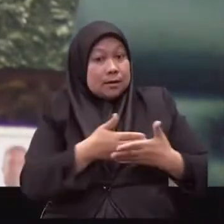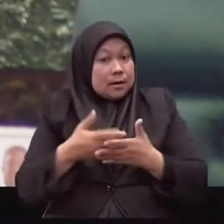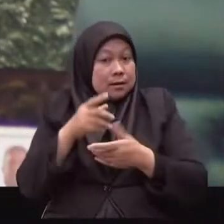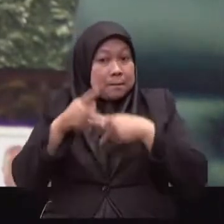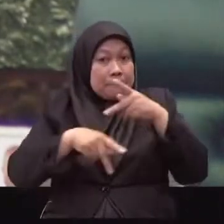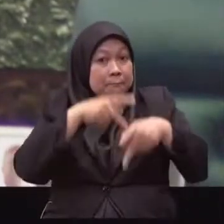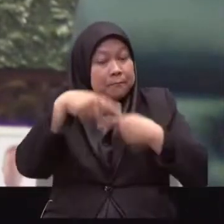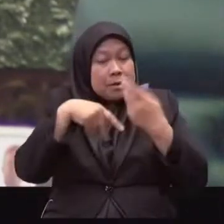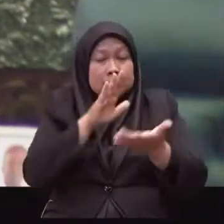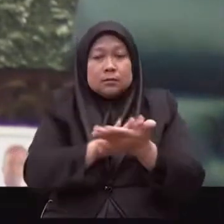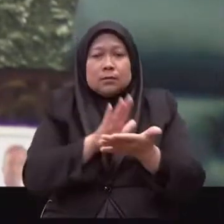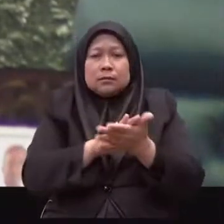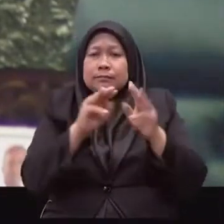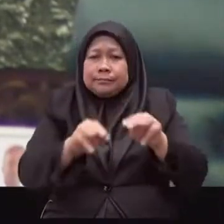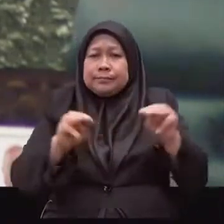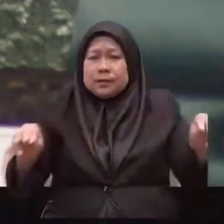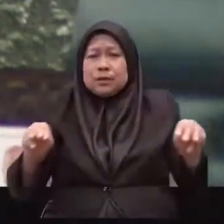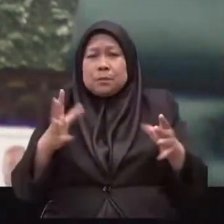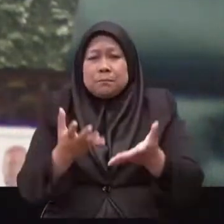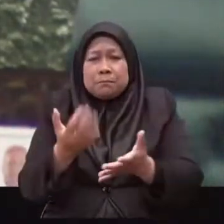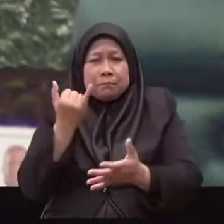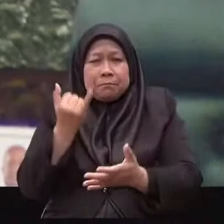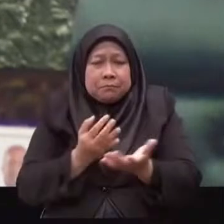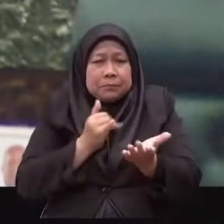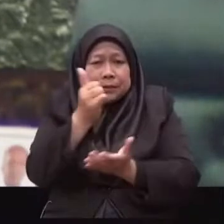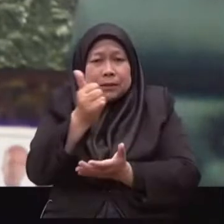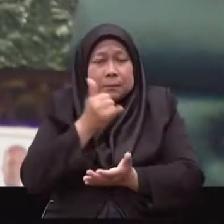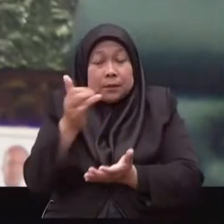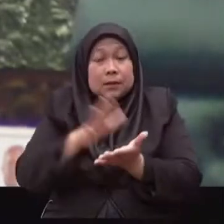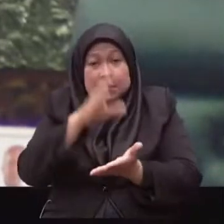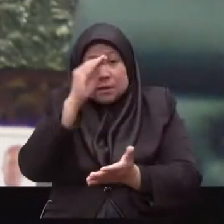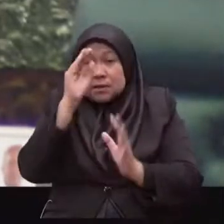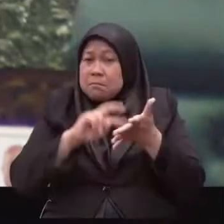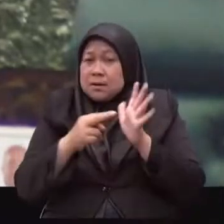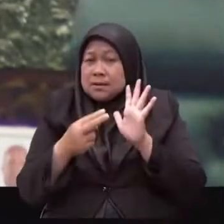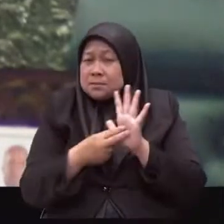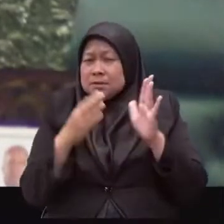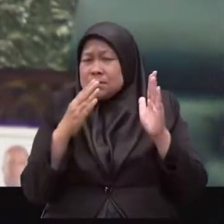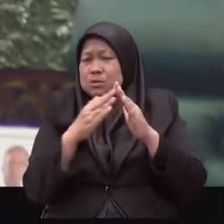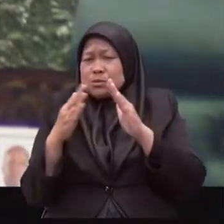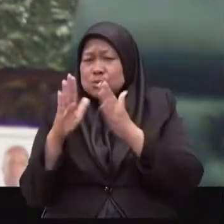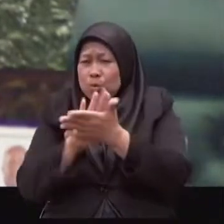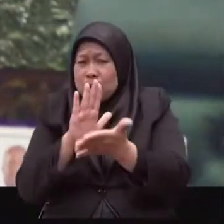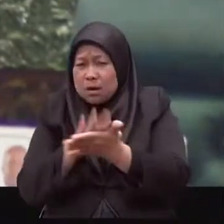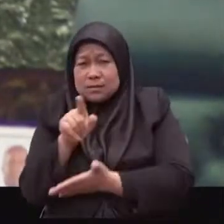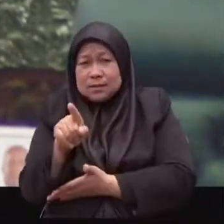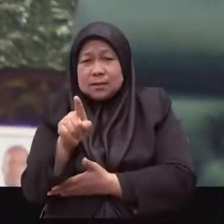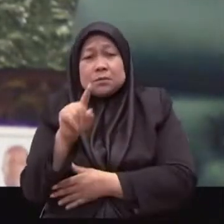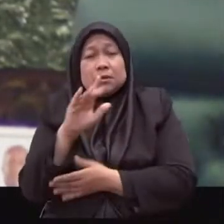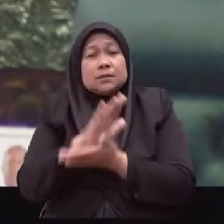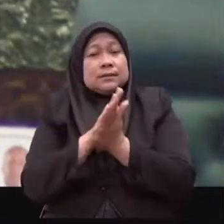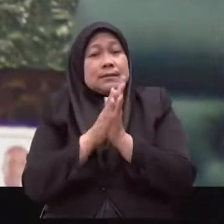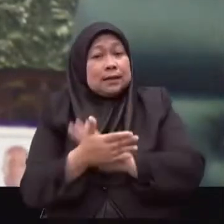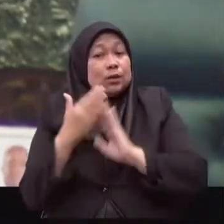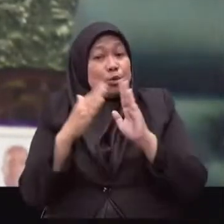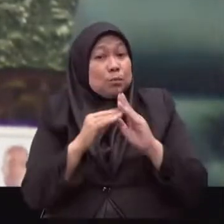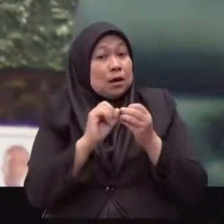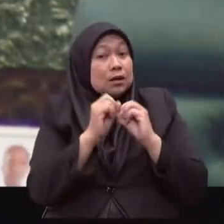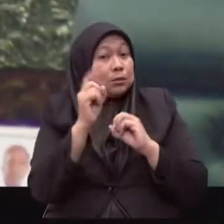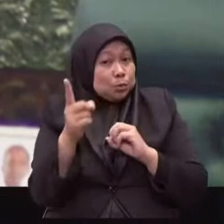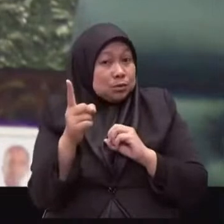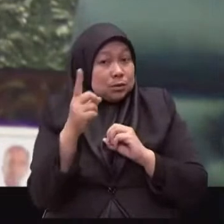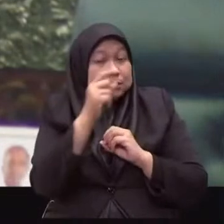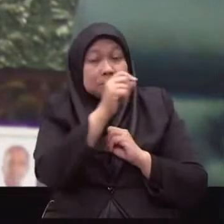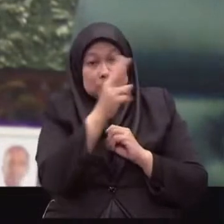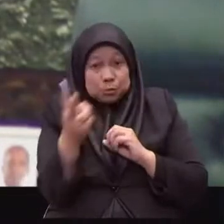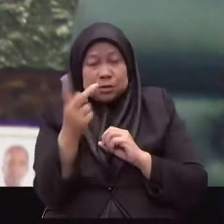yang diwujudkan daripada megatren dalam dunia ini walaupun kita tidak dapat nafikan